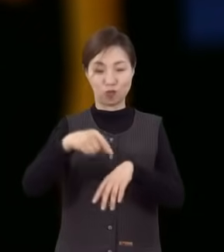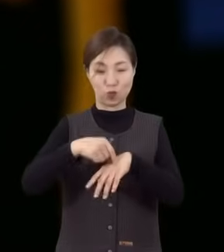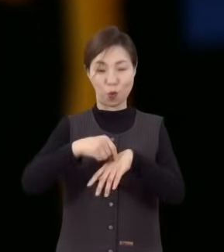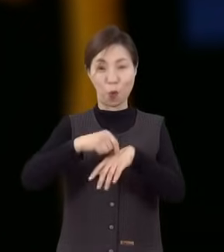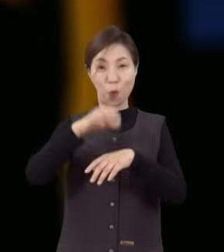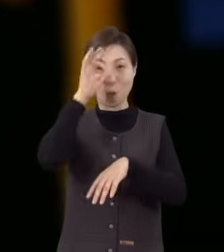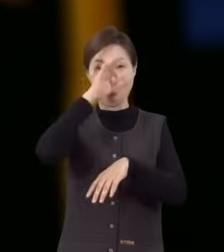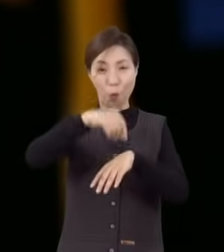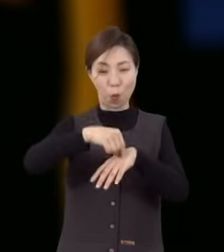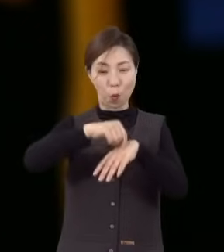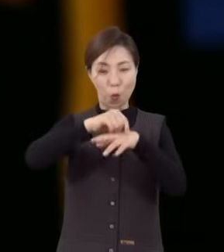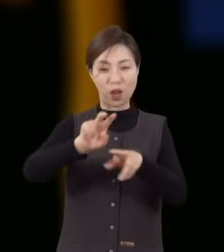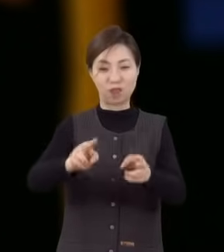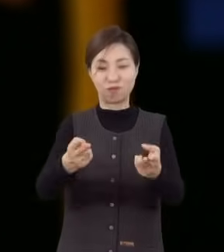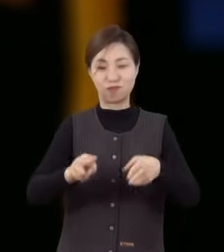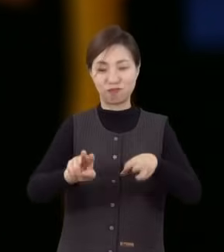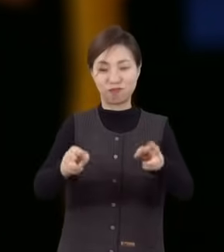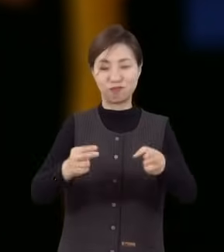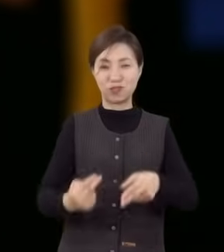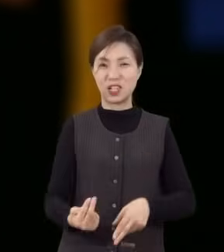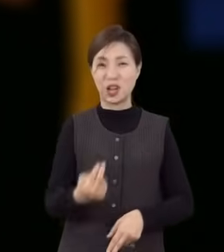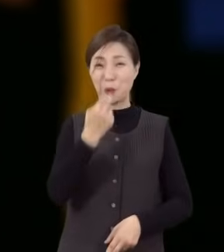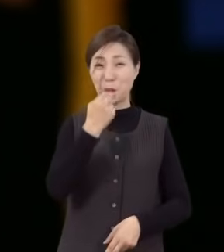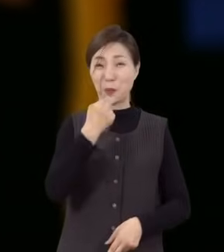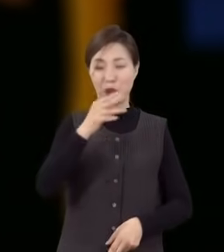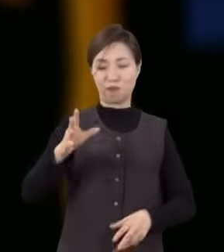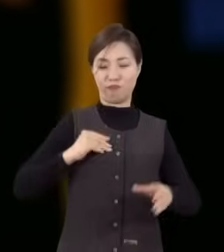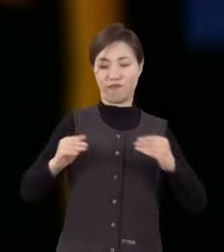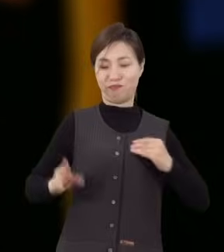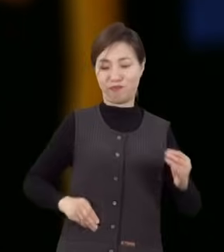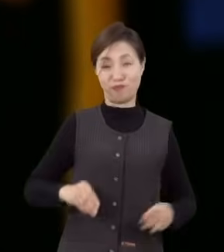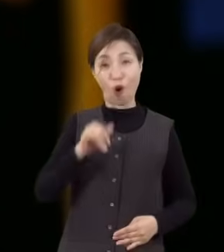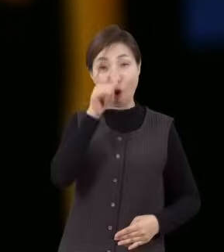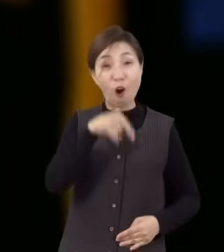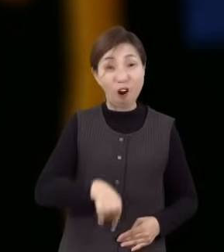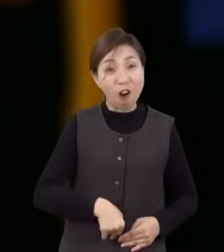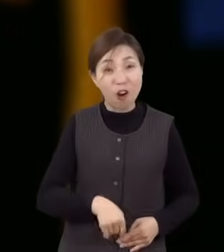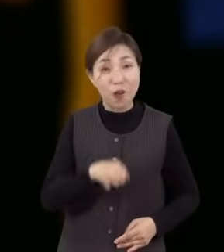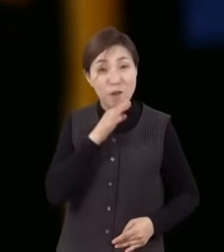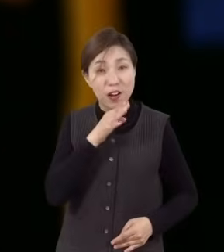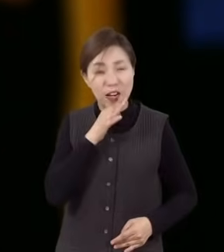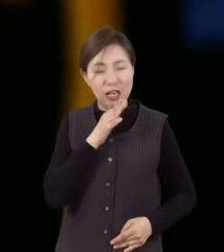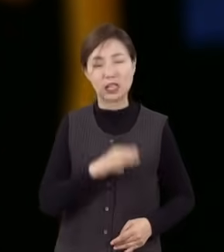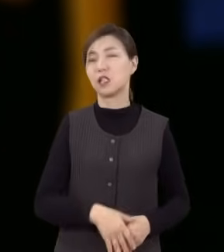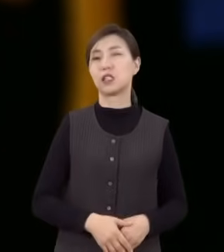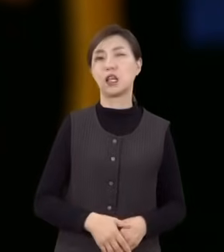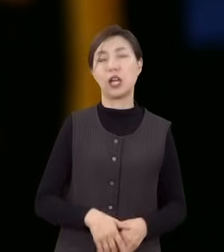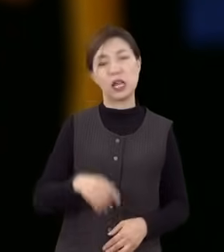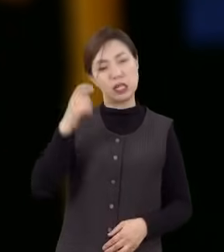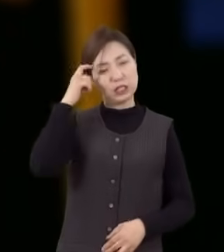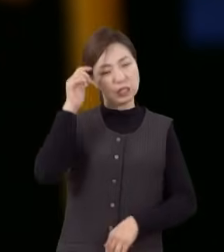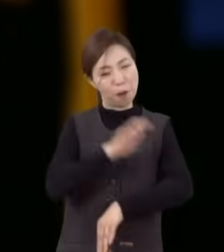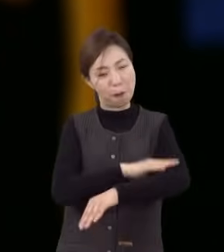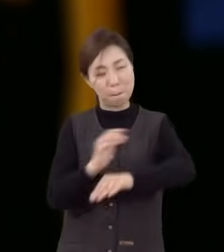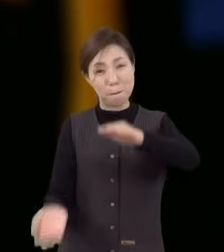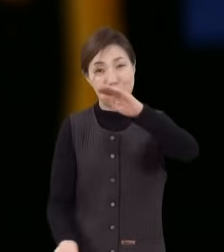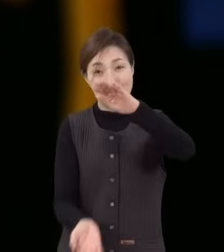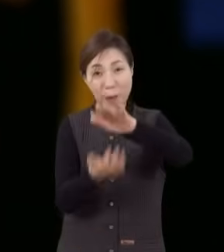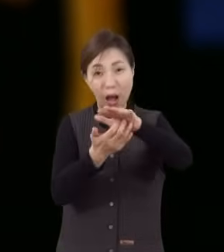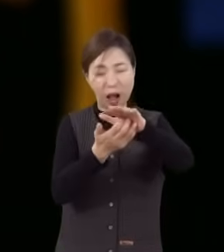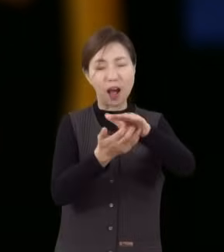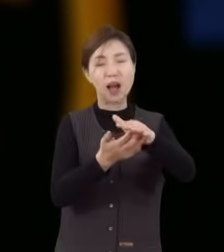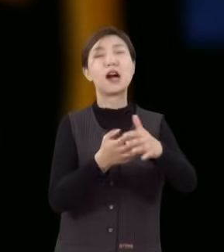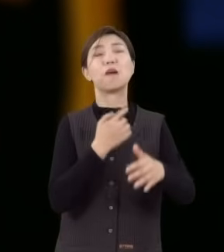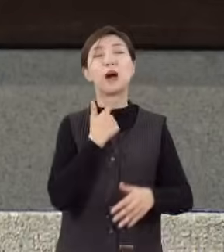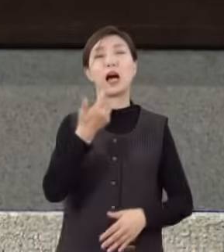사리불 스님도 깨달음을 얻었지만 아직 무엇이 남아있다? 그 냄새, 습기가 남아있는 거예요. 무슨 말인지 알겠죠?